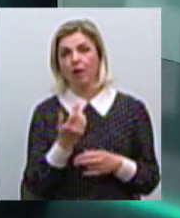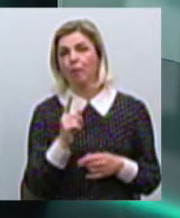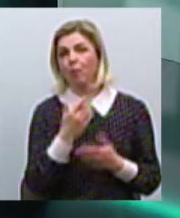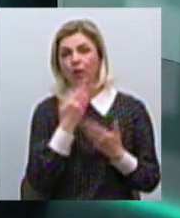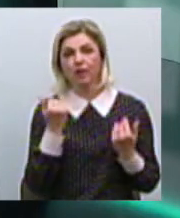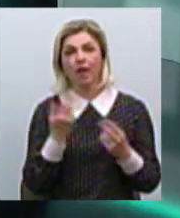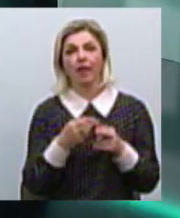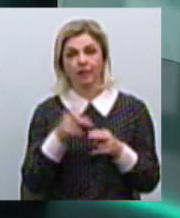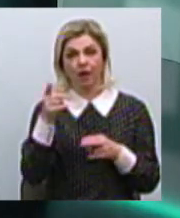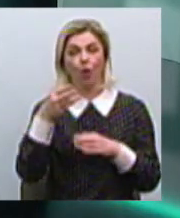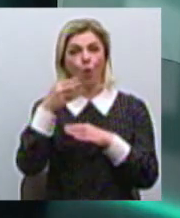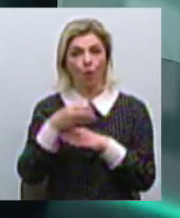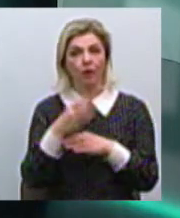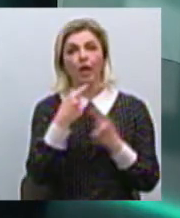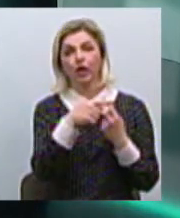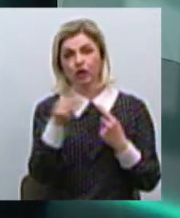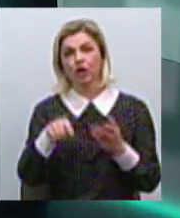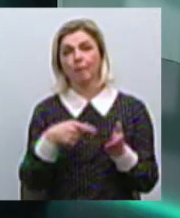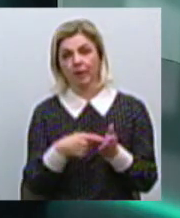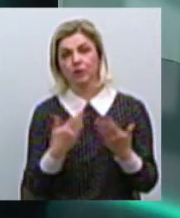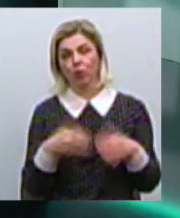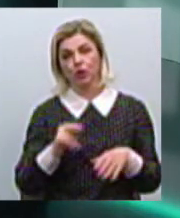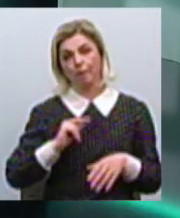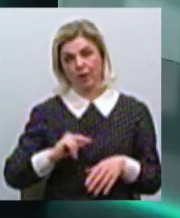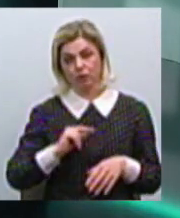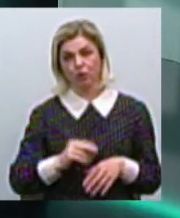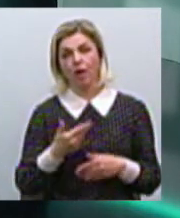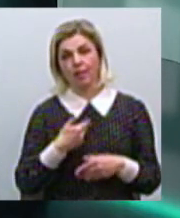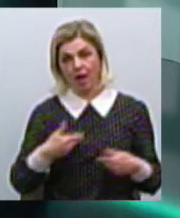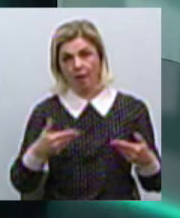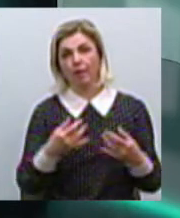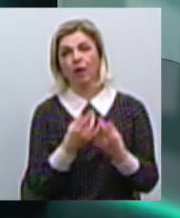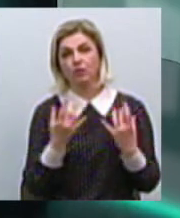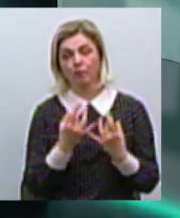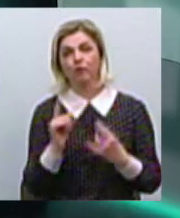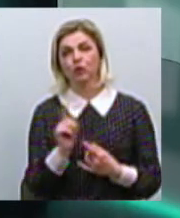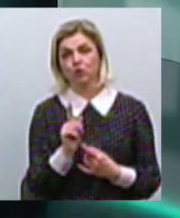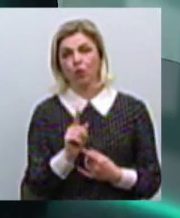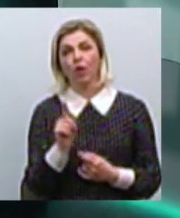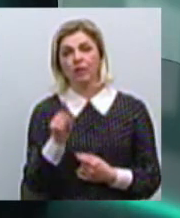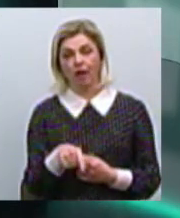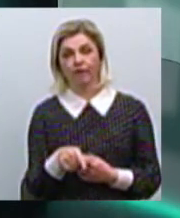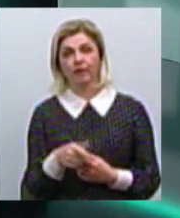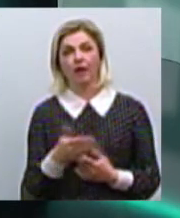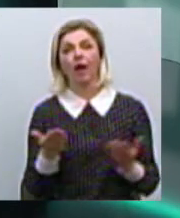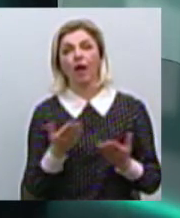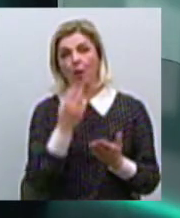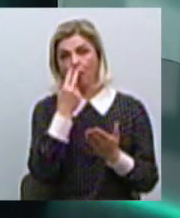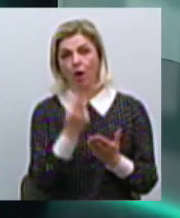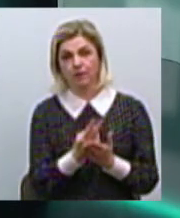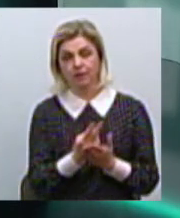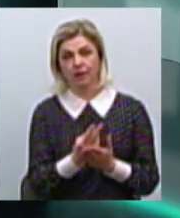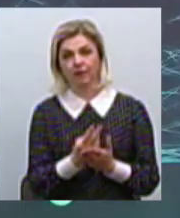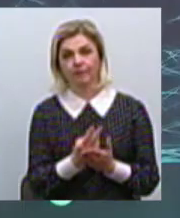І в інших містах, я думаю, вже воно працює, бо нам розповідали, що навіть якісь показники